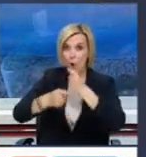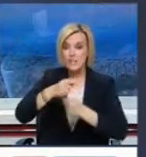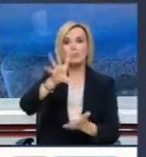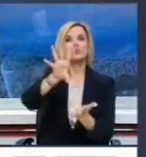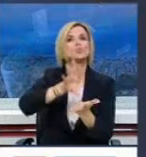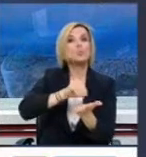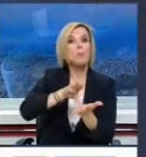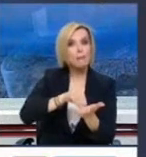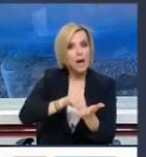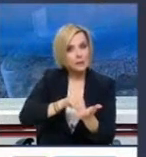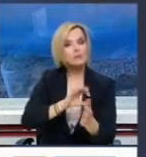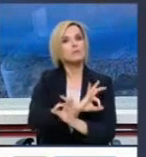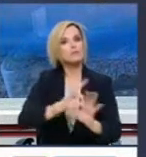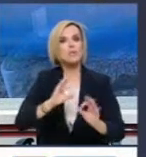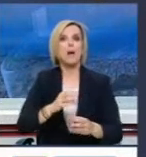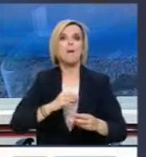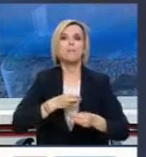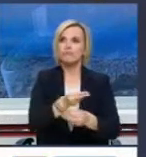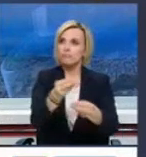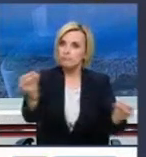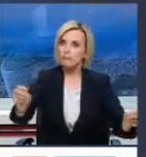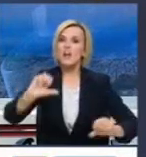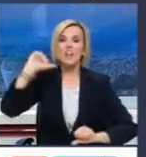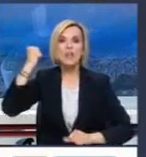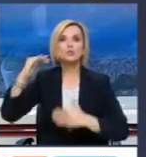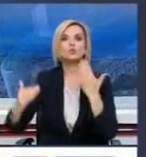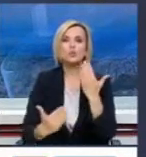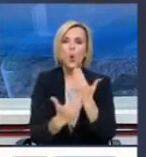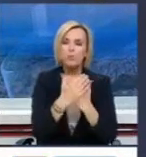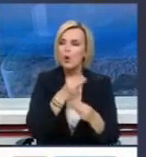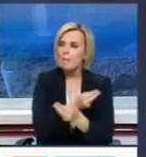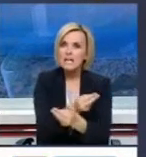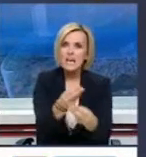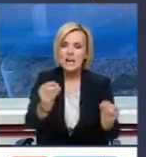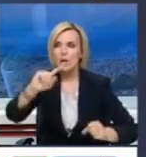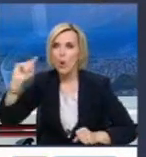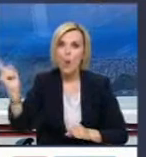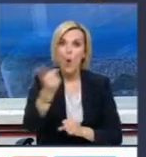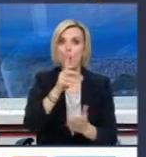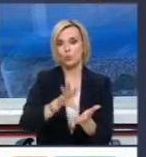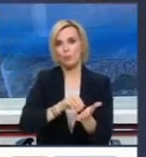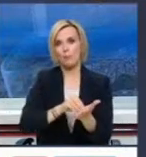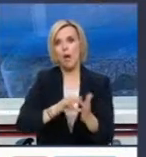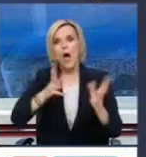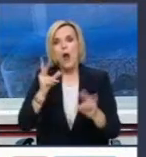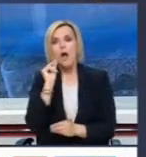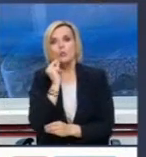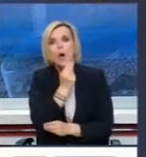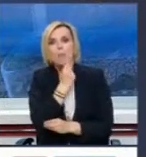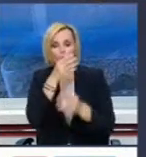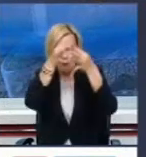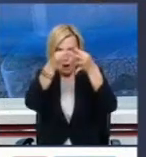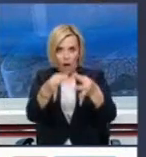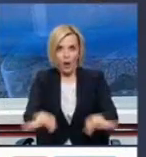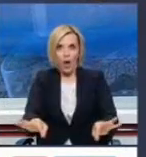μάρκετ είχαν παραδοθεί κανονικά στην ώρα τους από χθες το πρωί, όμως το απόγευμα είχε ήδη παρατηρηθεί